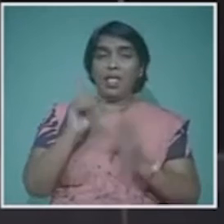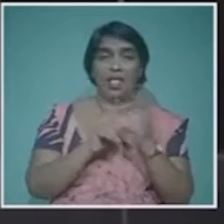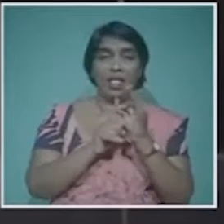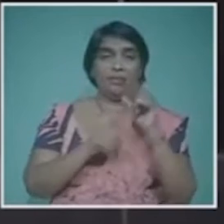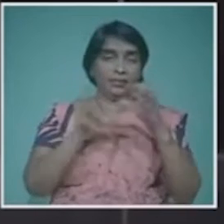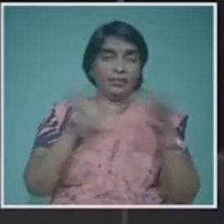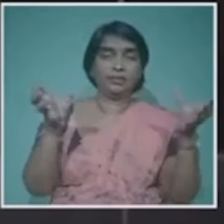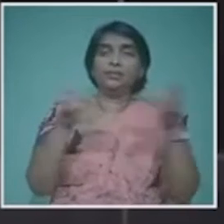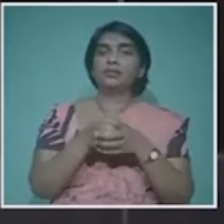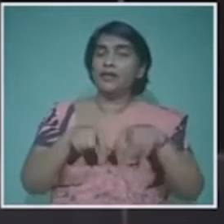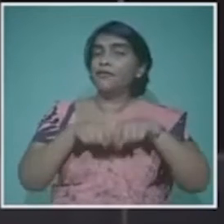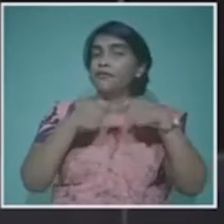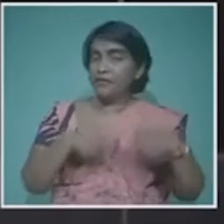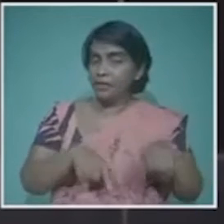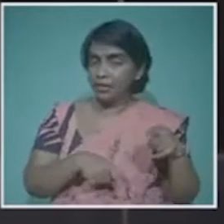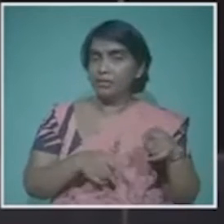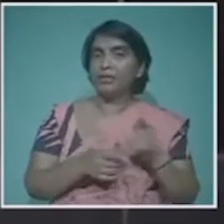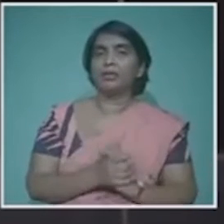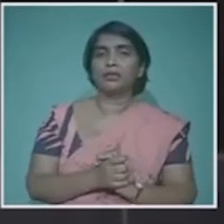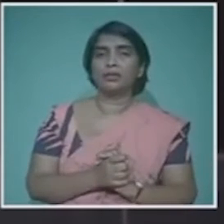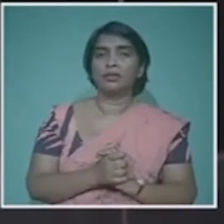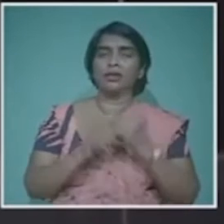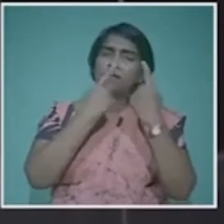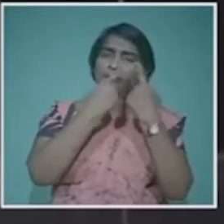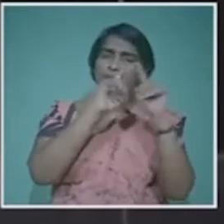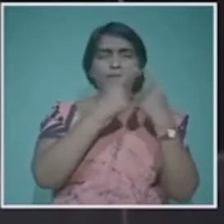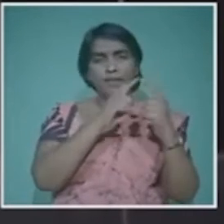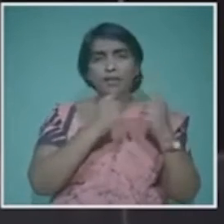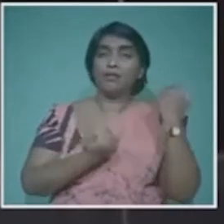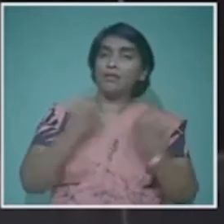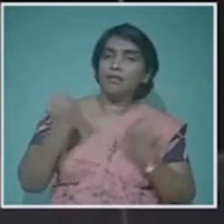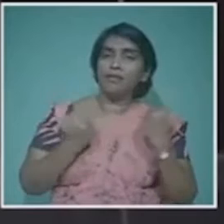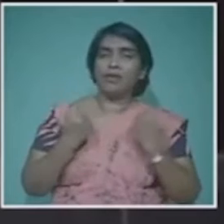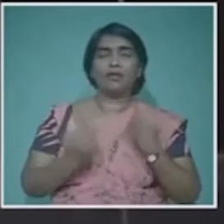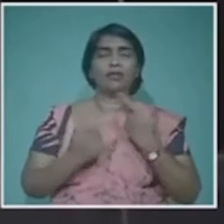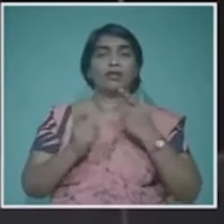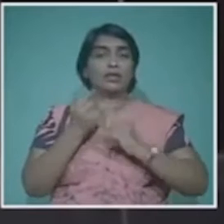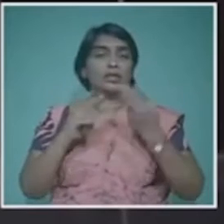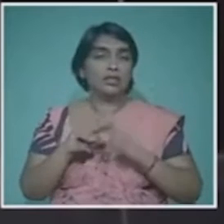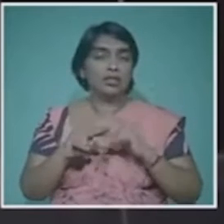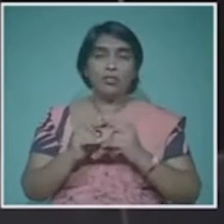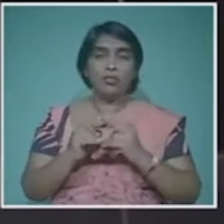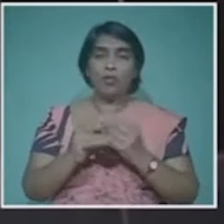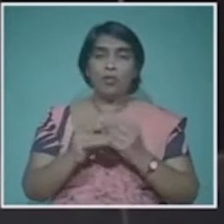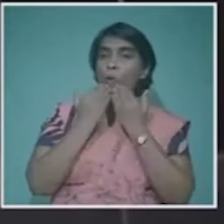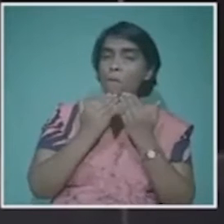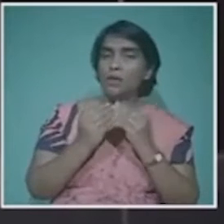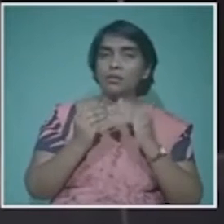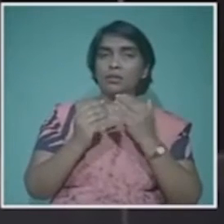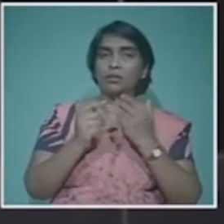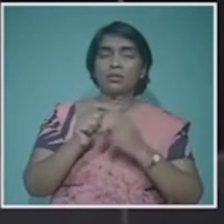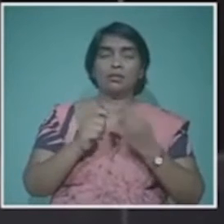தெரிகிறது அது மாத்திரமின்றி சமூக நலத்திட்டங்களுக்கான நிதி ஒதுக்கீடும் குறைவடைந்துள்ளது பணவீக்கம் அதிகரிப்பின் வேகம் குறைவடைந்துள்ள